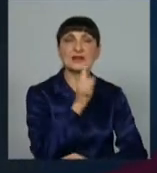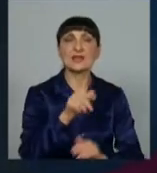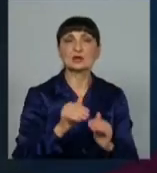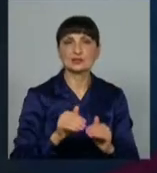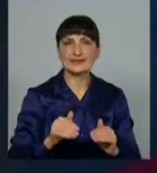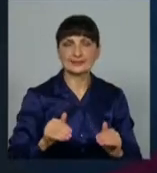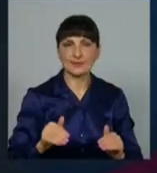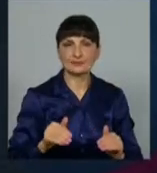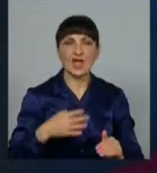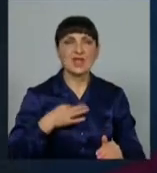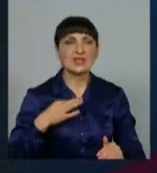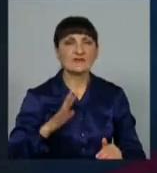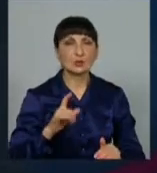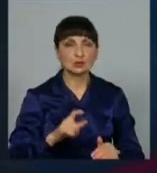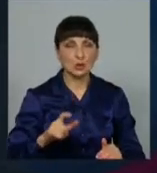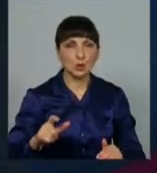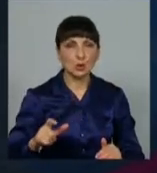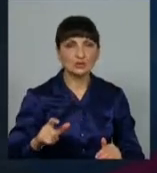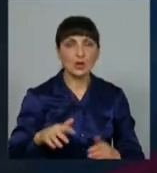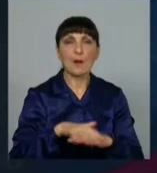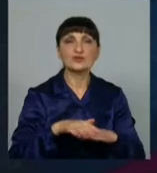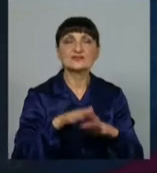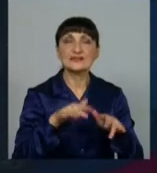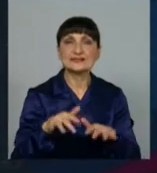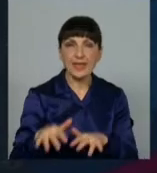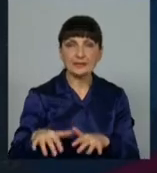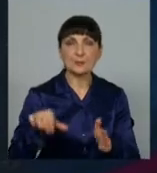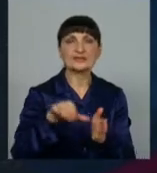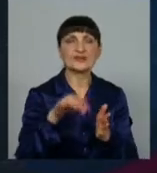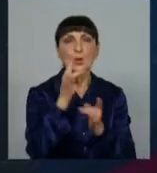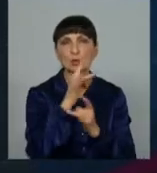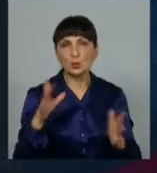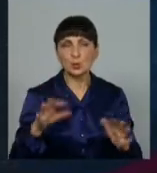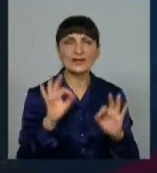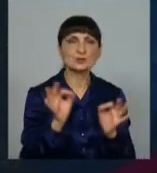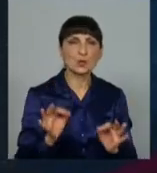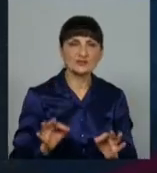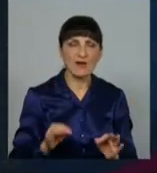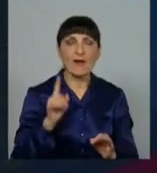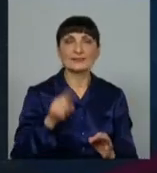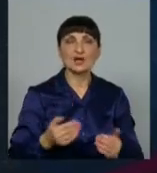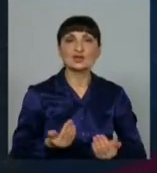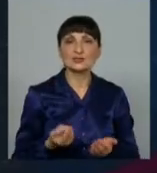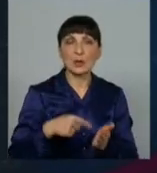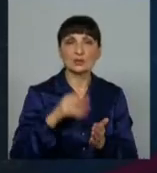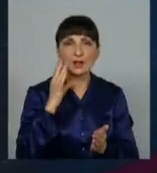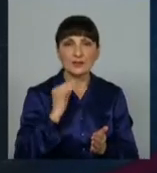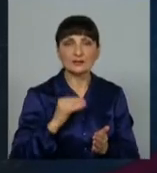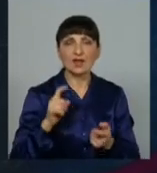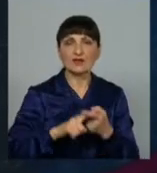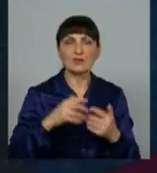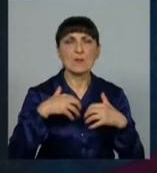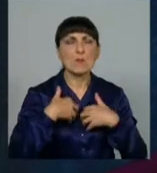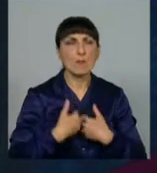детям. Неравнодушные к происходящему общественные деятели, представители культуры и искусства, а также жители города на фоне